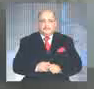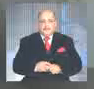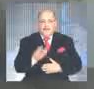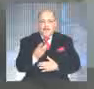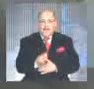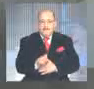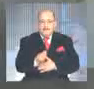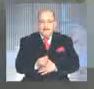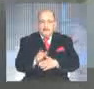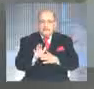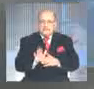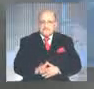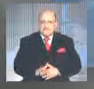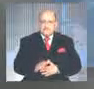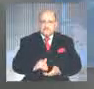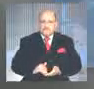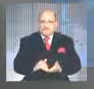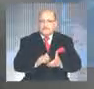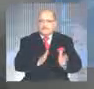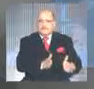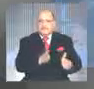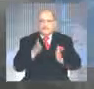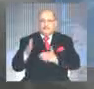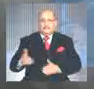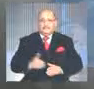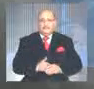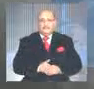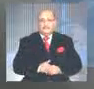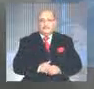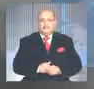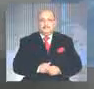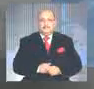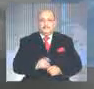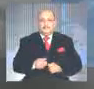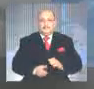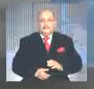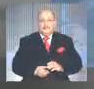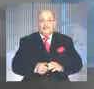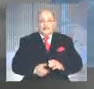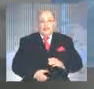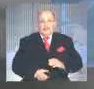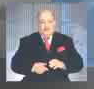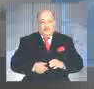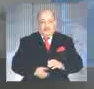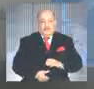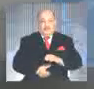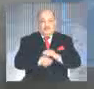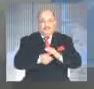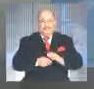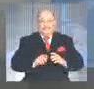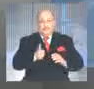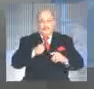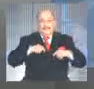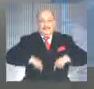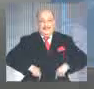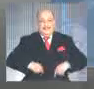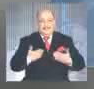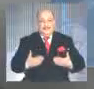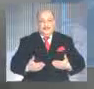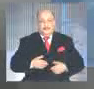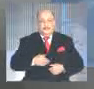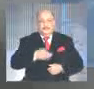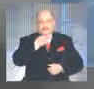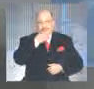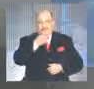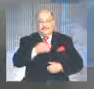لإثبات قدراتهم. أكد رئيس الحكومة المؤقت علي العريض أن الحوار الوطني في تقدم مستمر كان ذلك